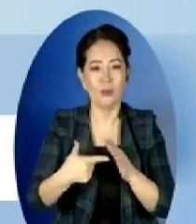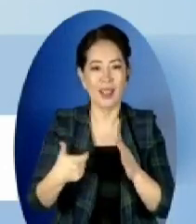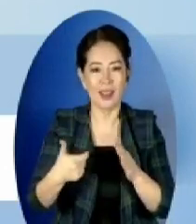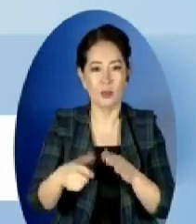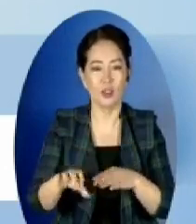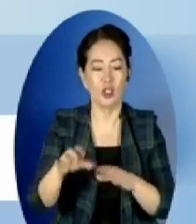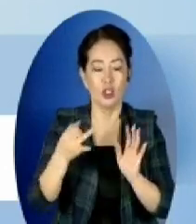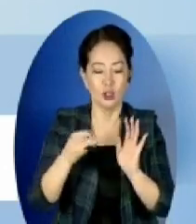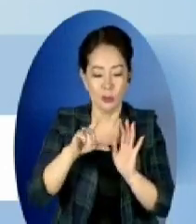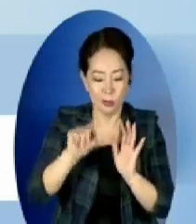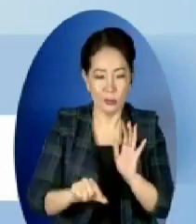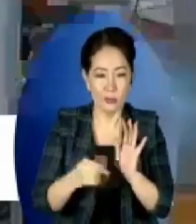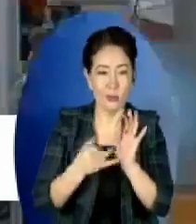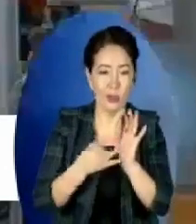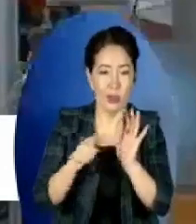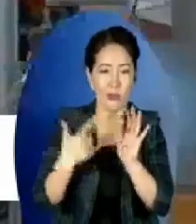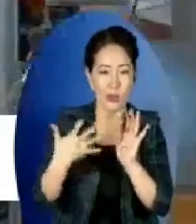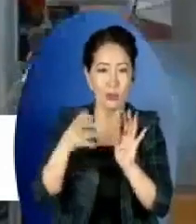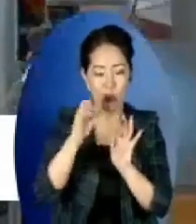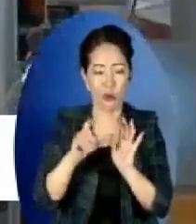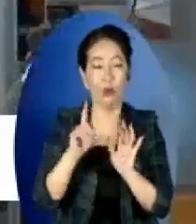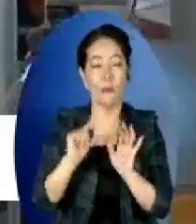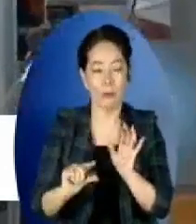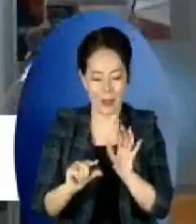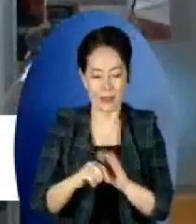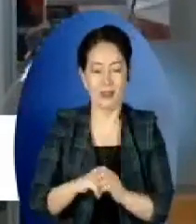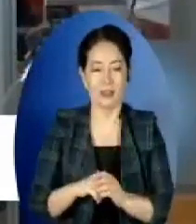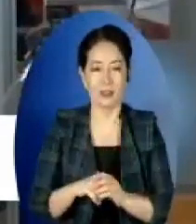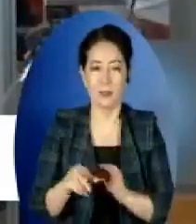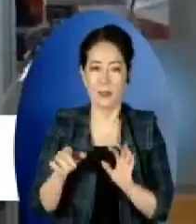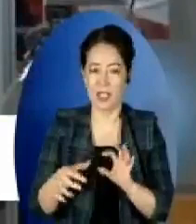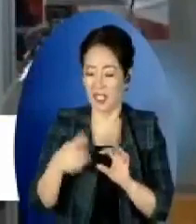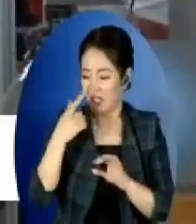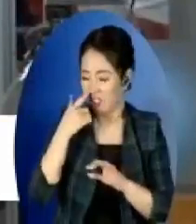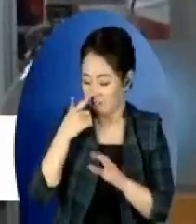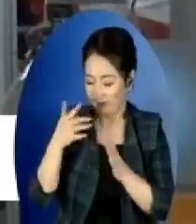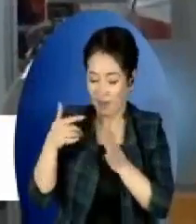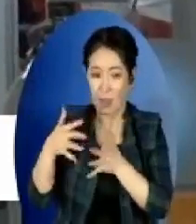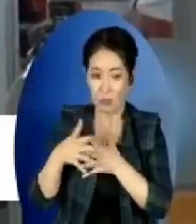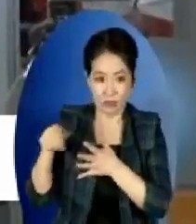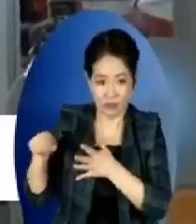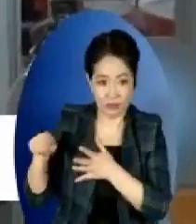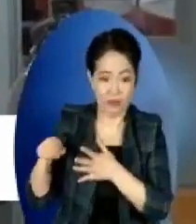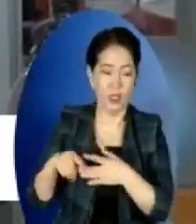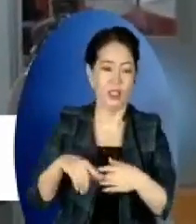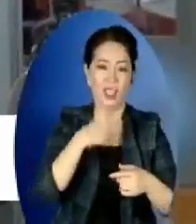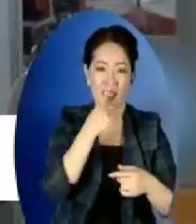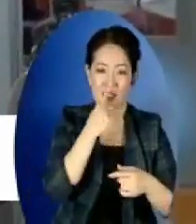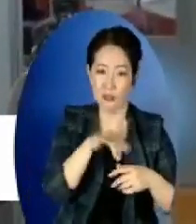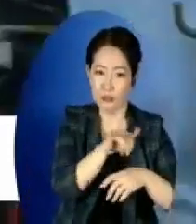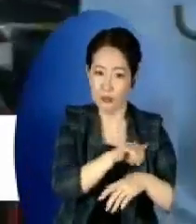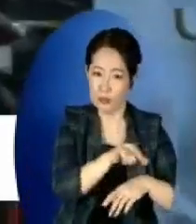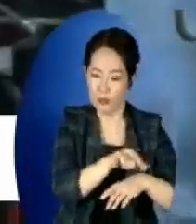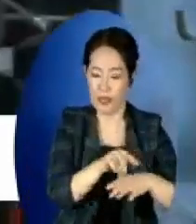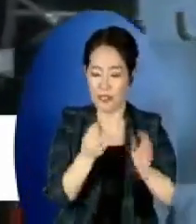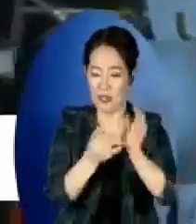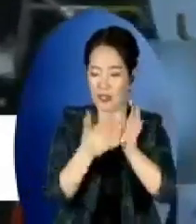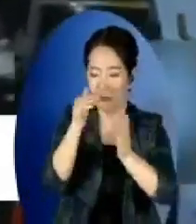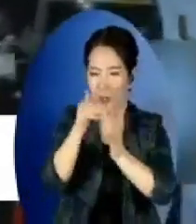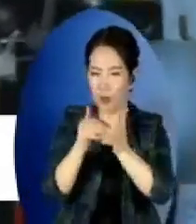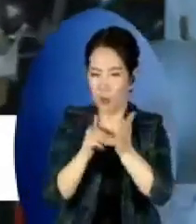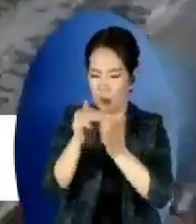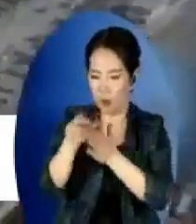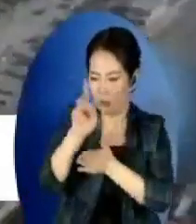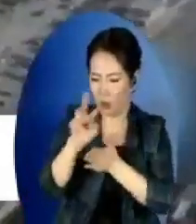татварыг 7.5% болгож бууруулж байна. За харин хятадын талаас 75 тэрбум Америк долларын өртөг бүхий бараанд